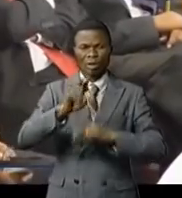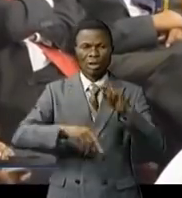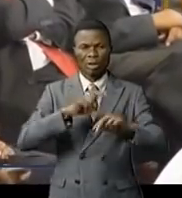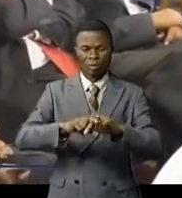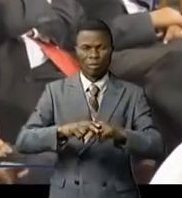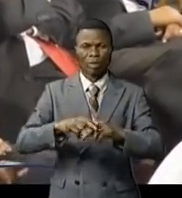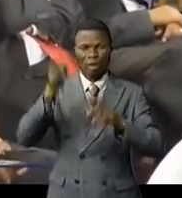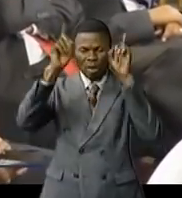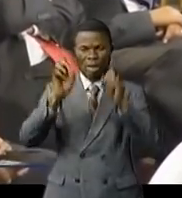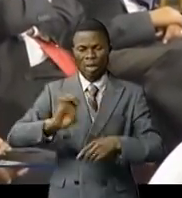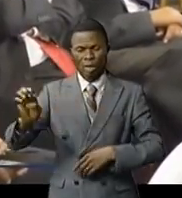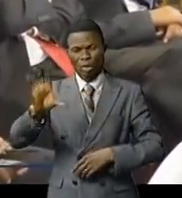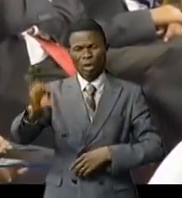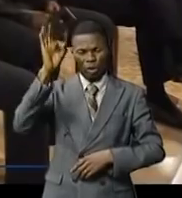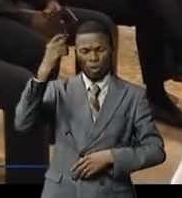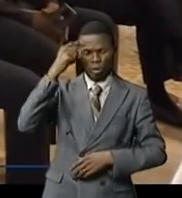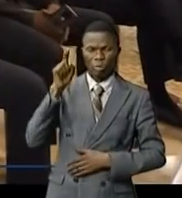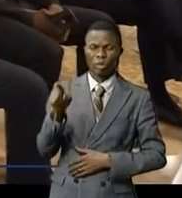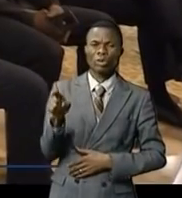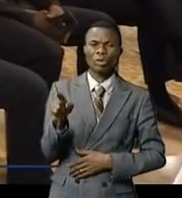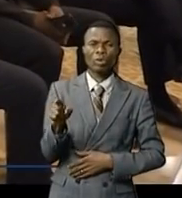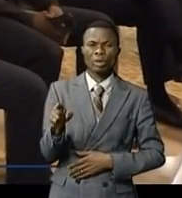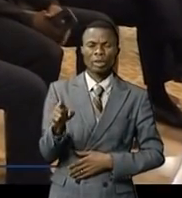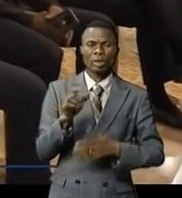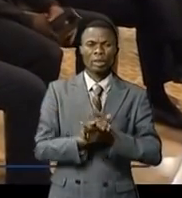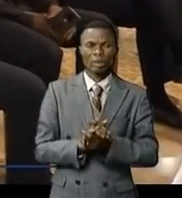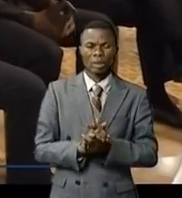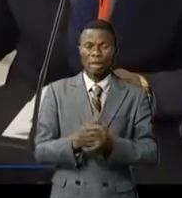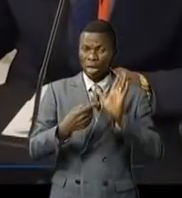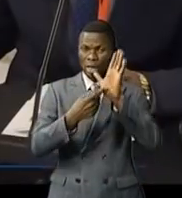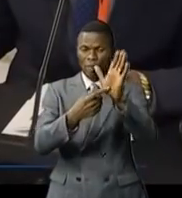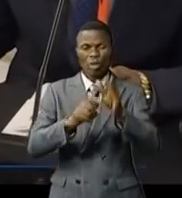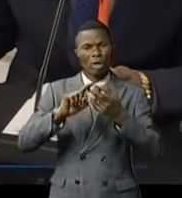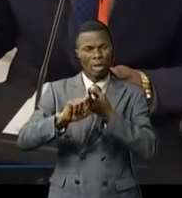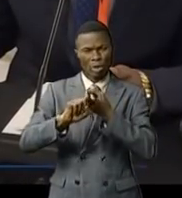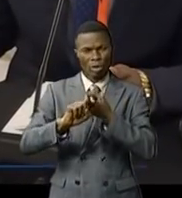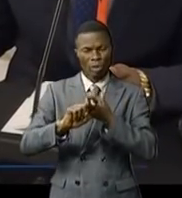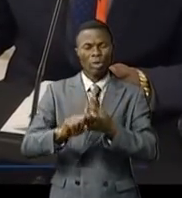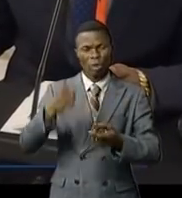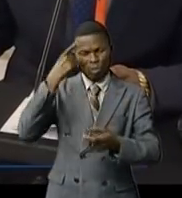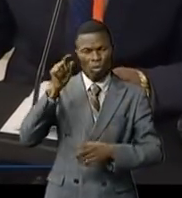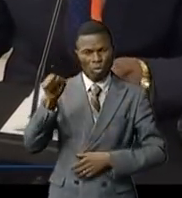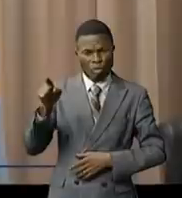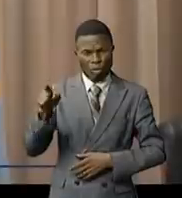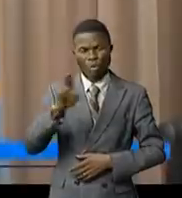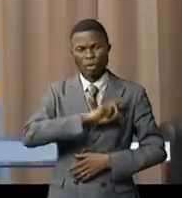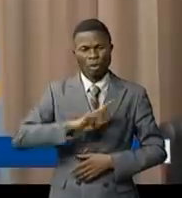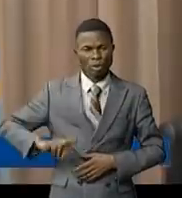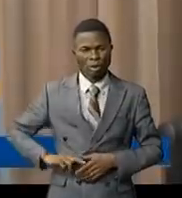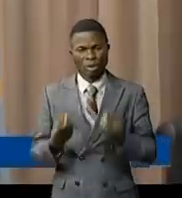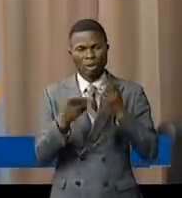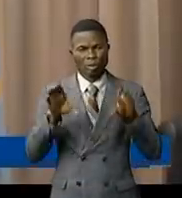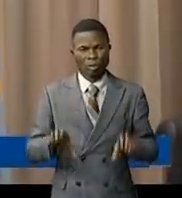l'Est pour le choix porté sur sa modeste personne. Cela démontre la confiance qu'ils ont placée à la République démocratique du